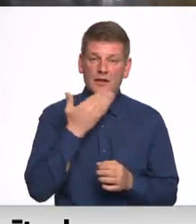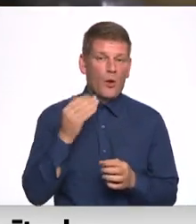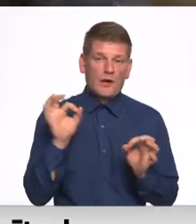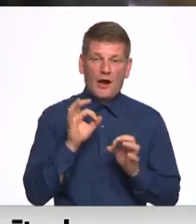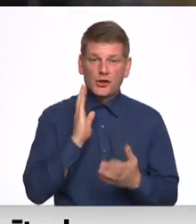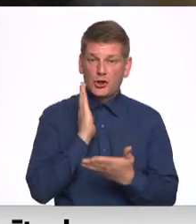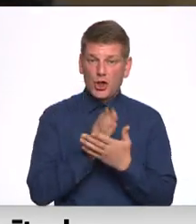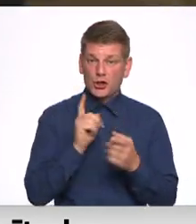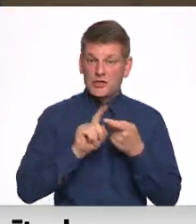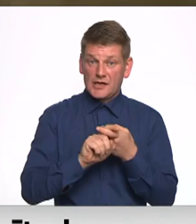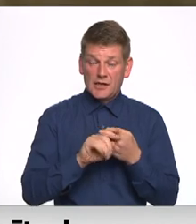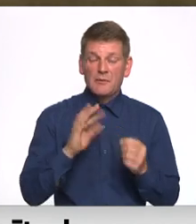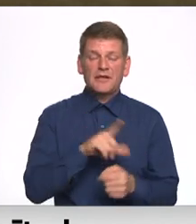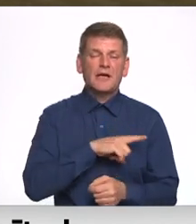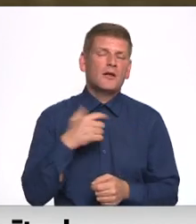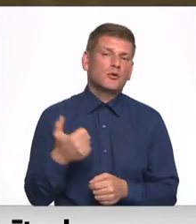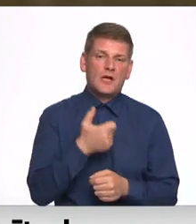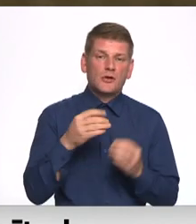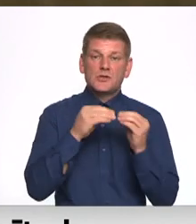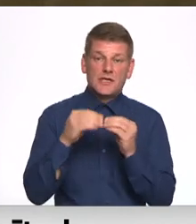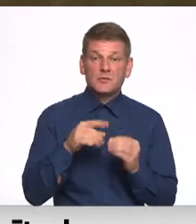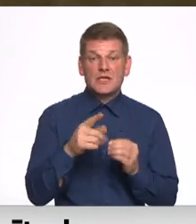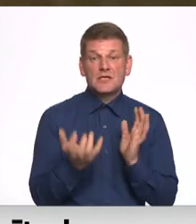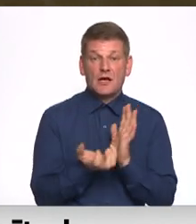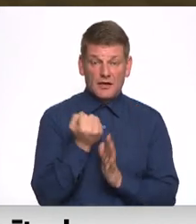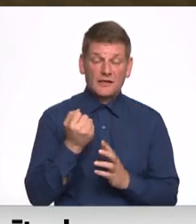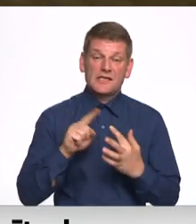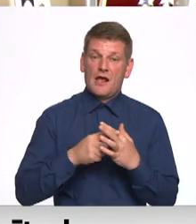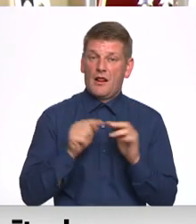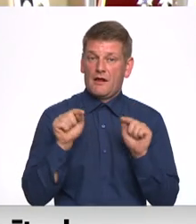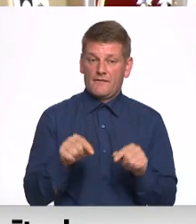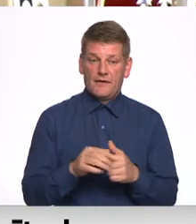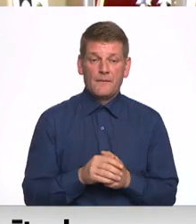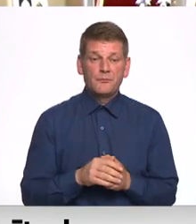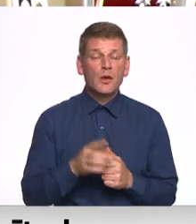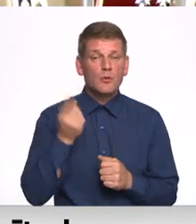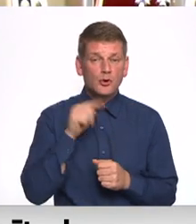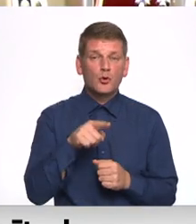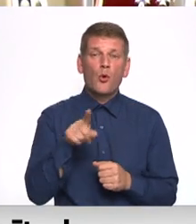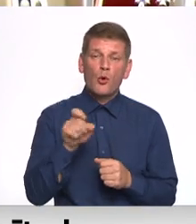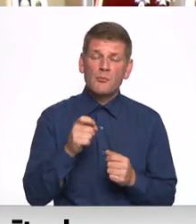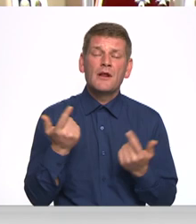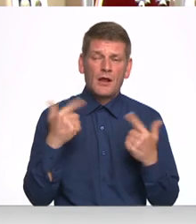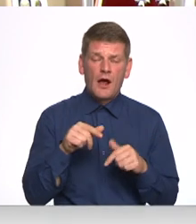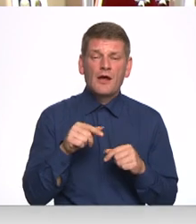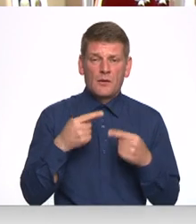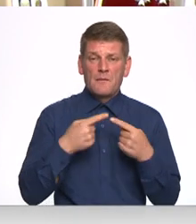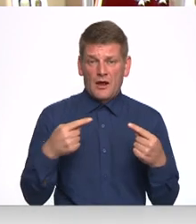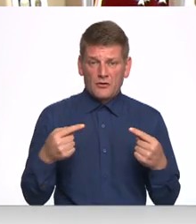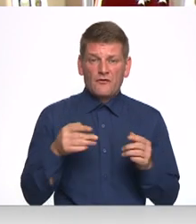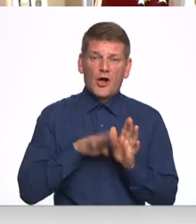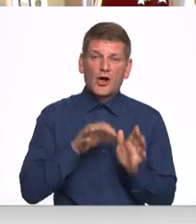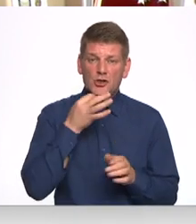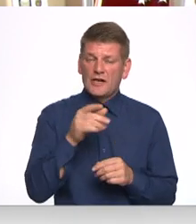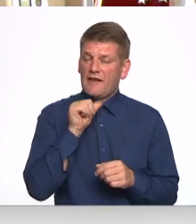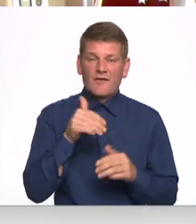tiešas saistības, bet ilgus gadu desmitus tas atradies Jelgavā. Protams, šo ūmeņu laiku mantu, vienkārši sakot, nevarēja